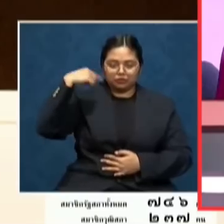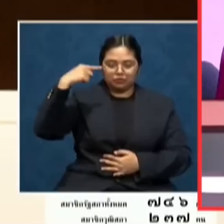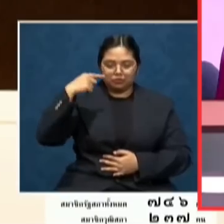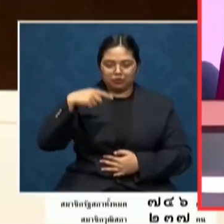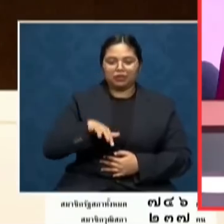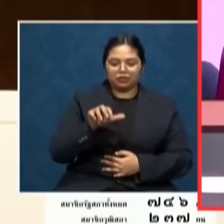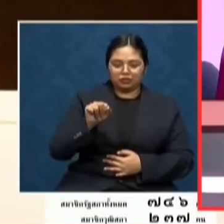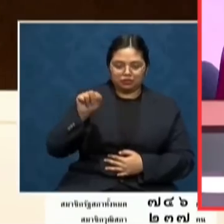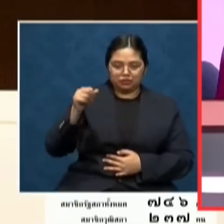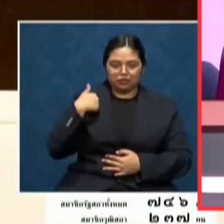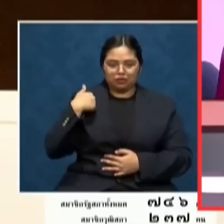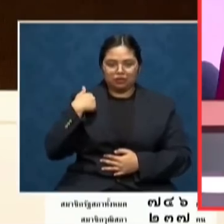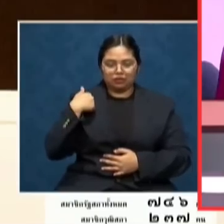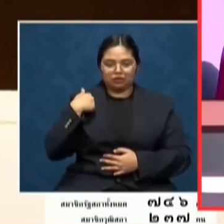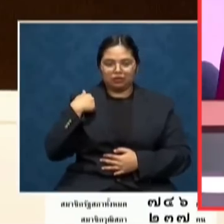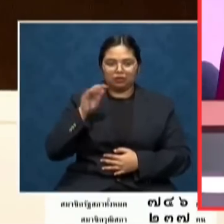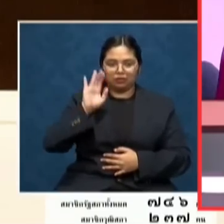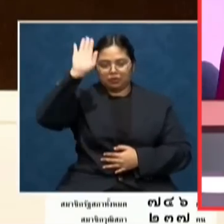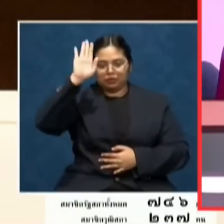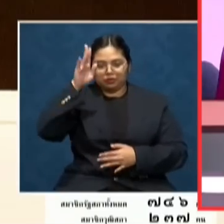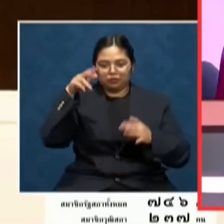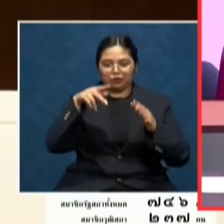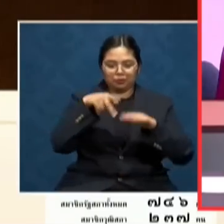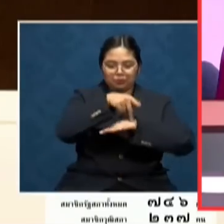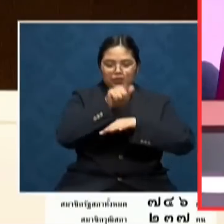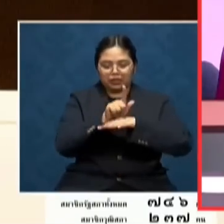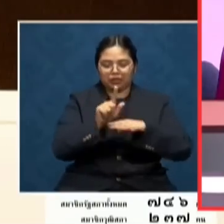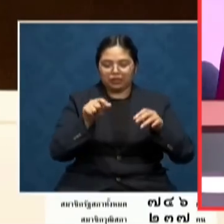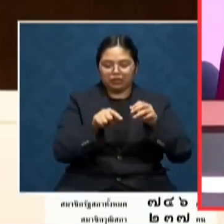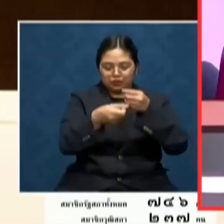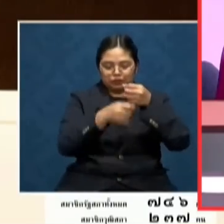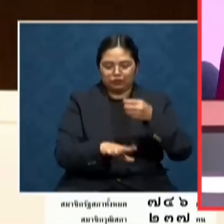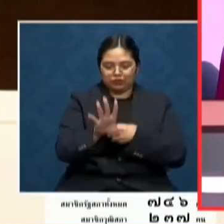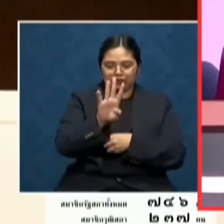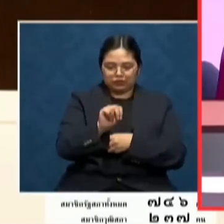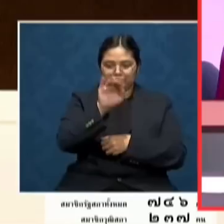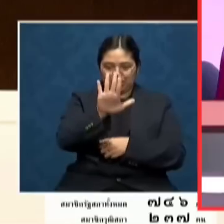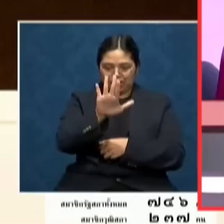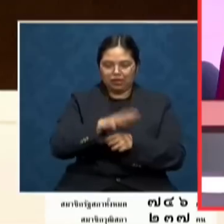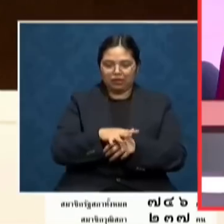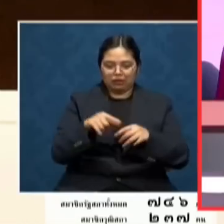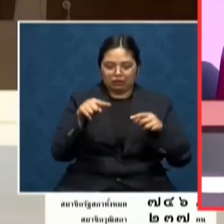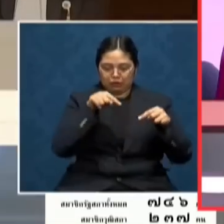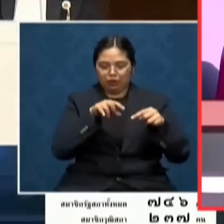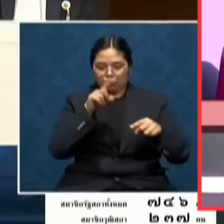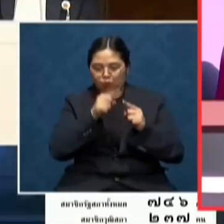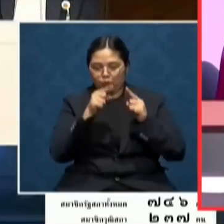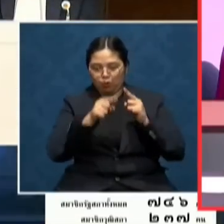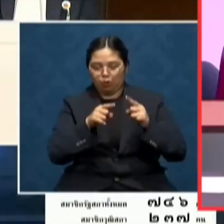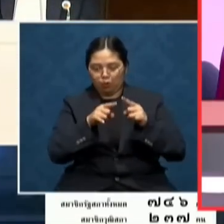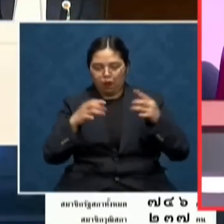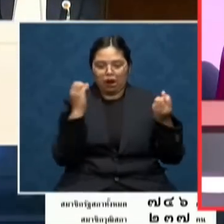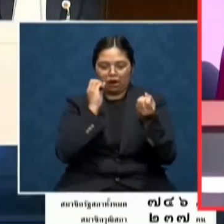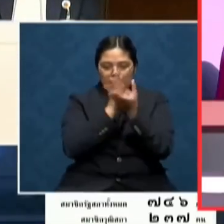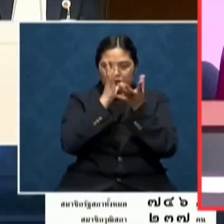ในการประชุมไปประมาณ15นาทีนะคะก็เช้าตรู่นะที่หลายคนเนี่ยตื่นม